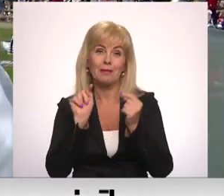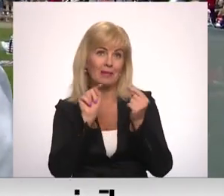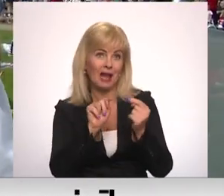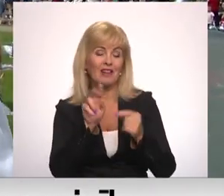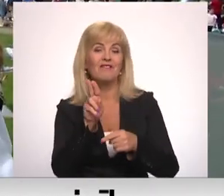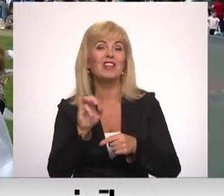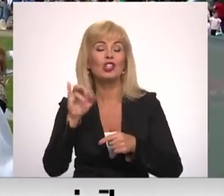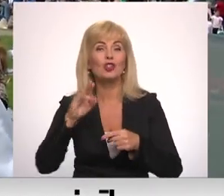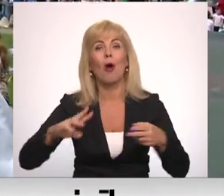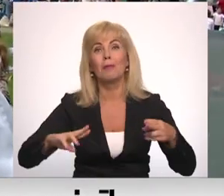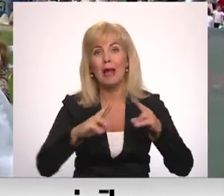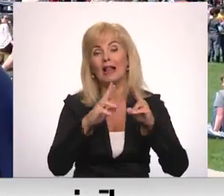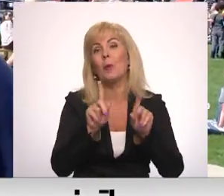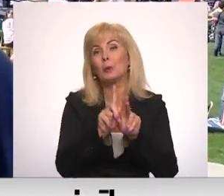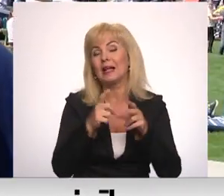svinēt.